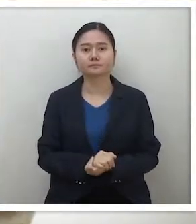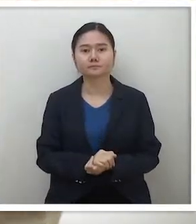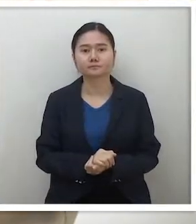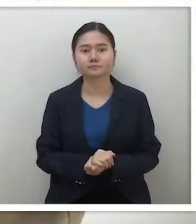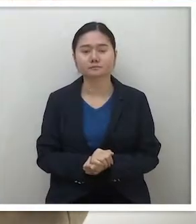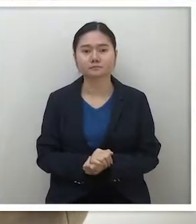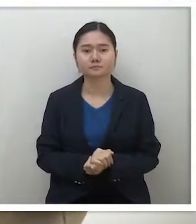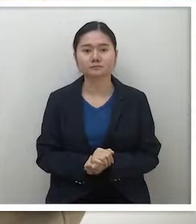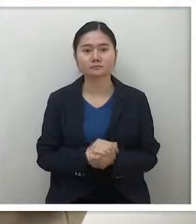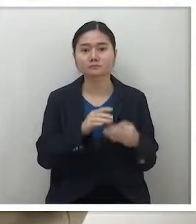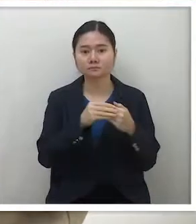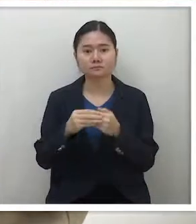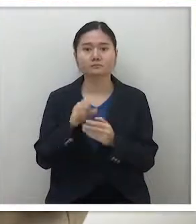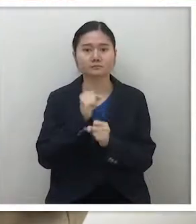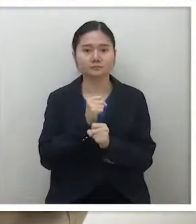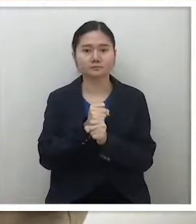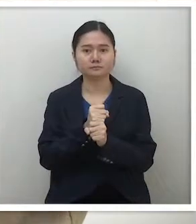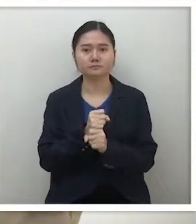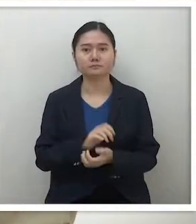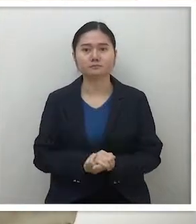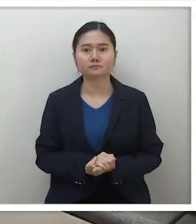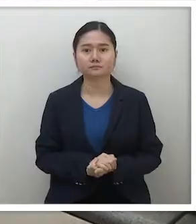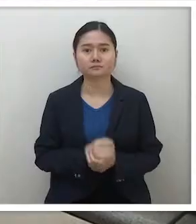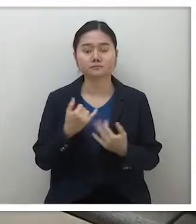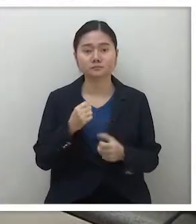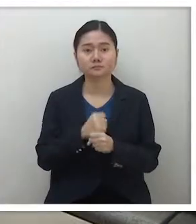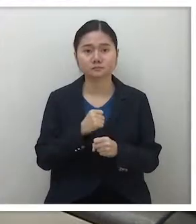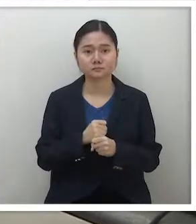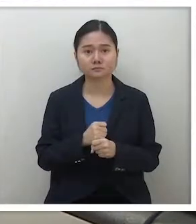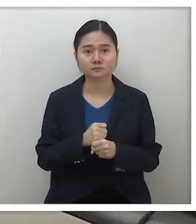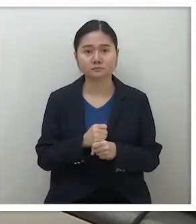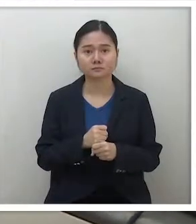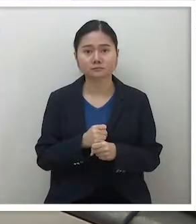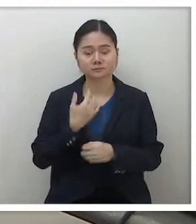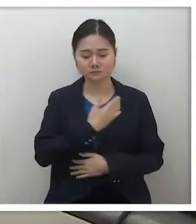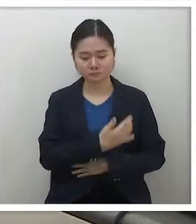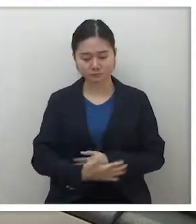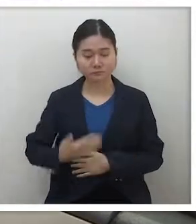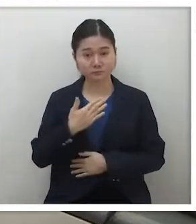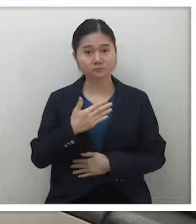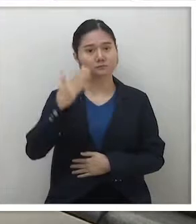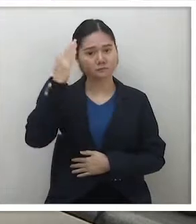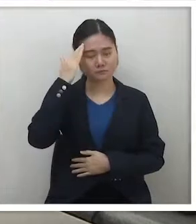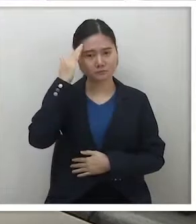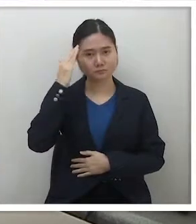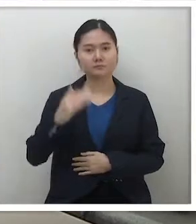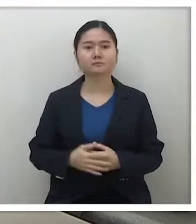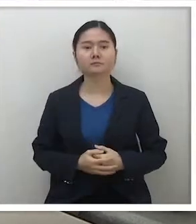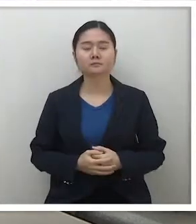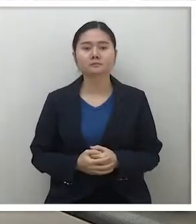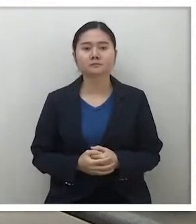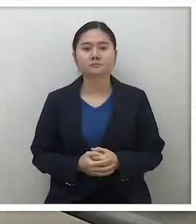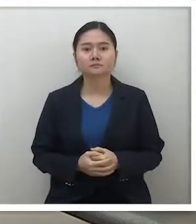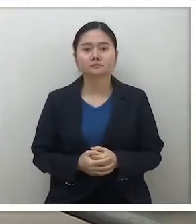เดี๋ยวครูจะพาทำส่วนของครูเนี่ยครูทำเป็นทั้งตัวแล้วก็หัวนะครับแล้